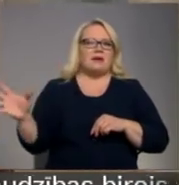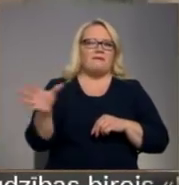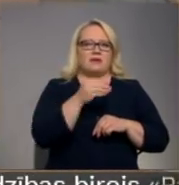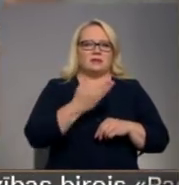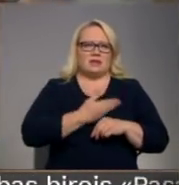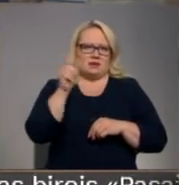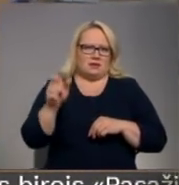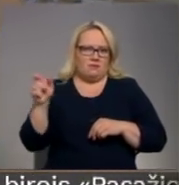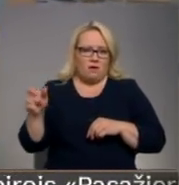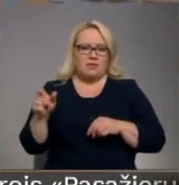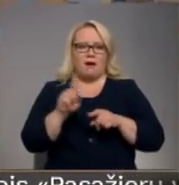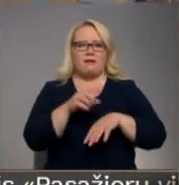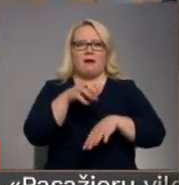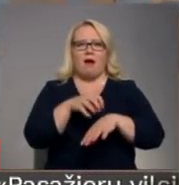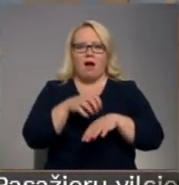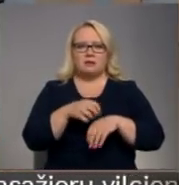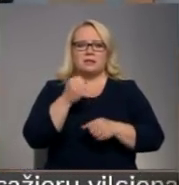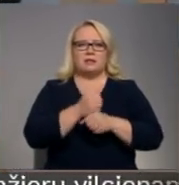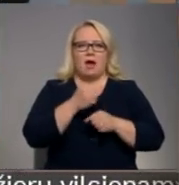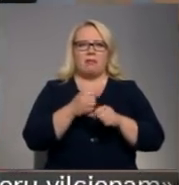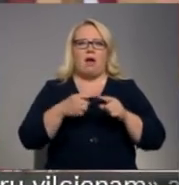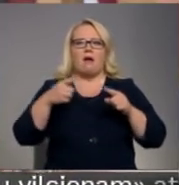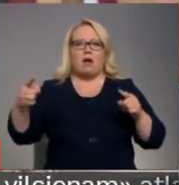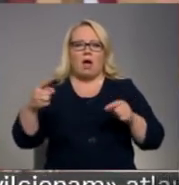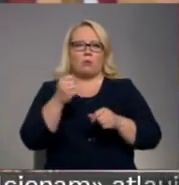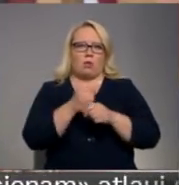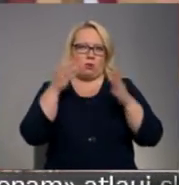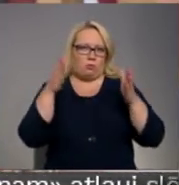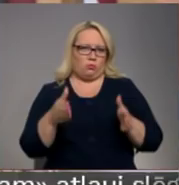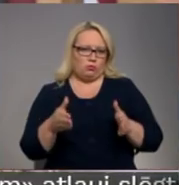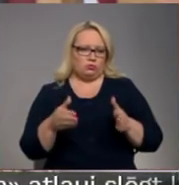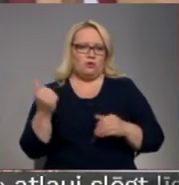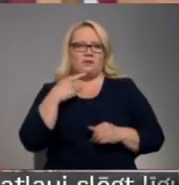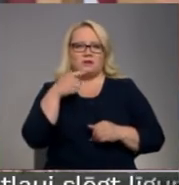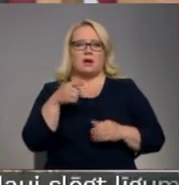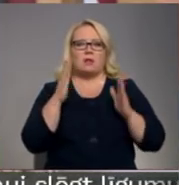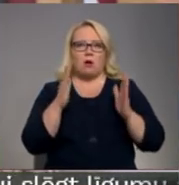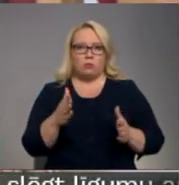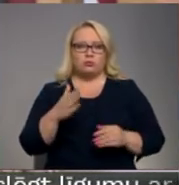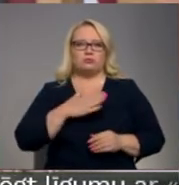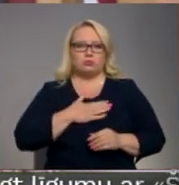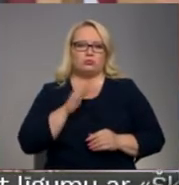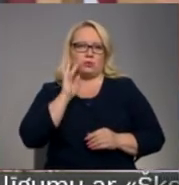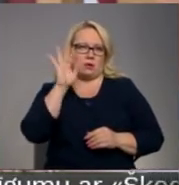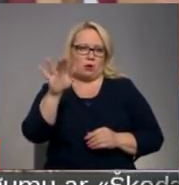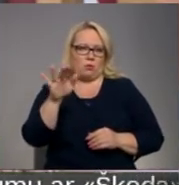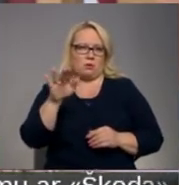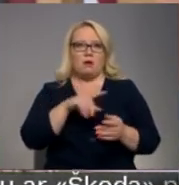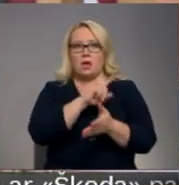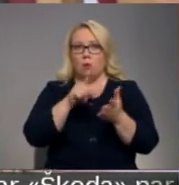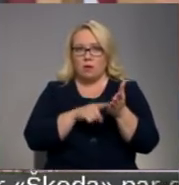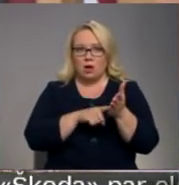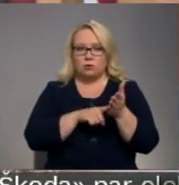populācija, ir skaidrs, ka arī ārsts strādās garāku darba mūžu. Tā būs mūsu nākotne. Jautājums